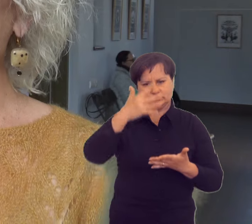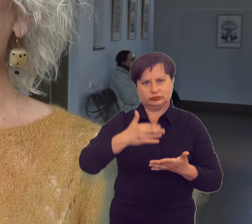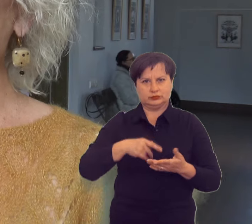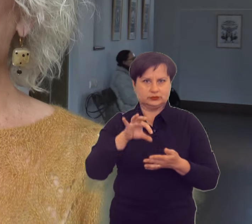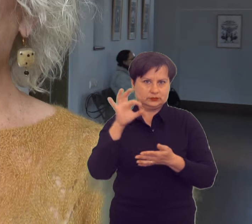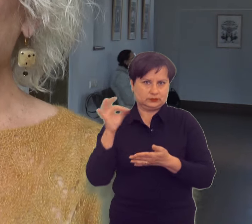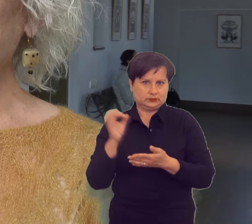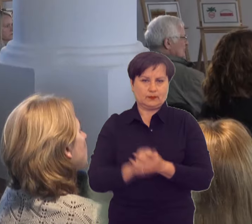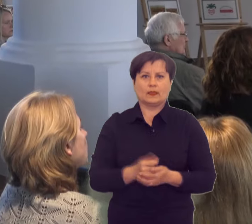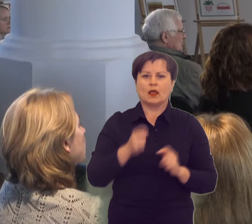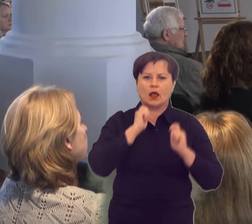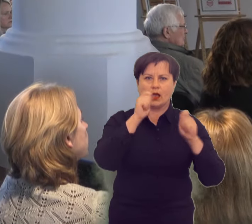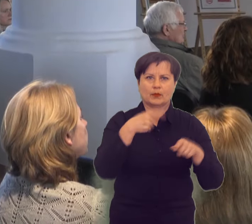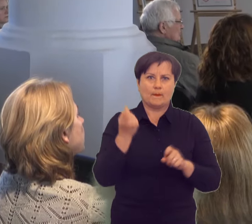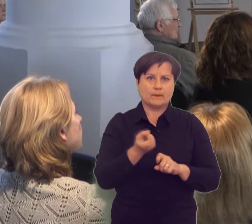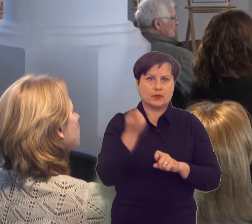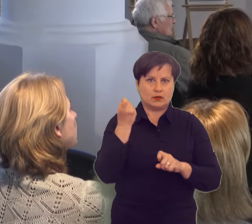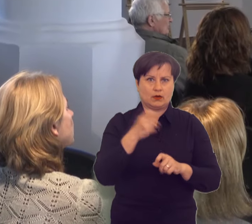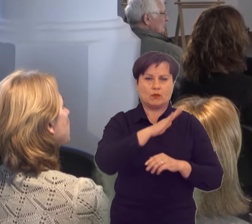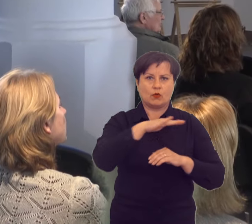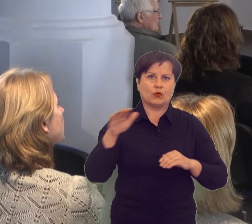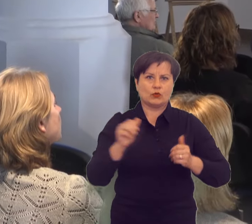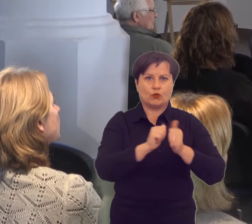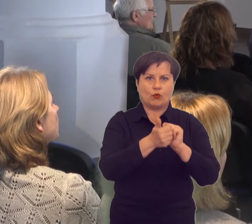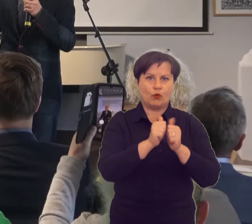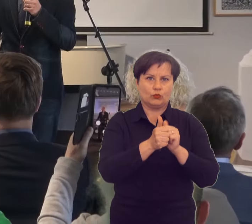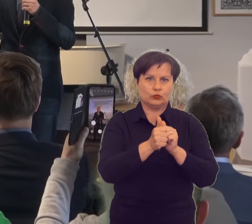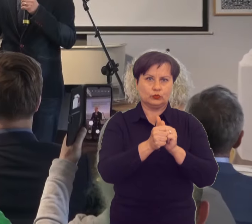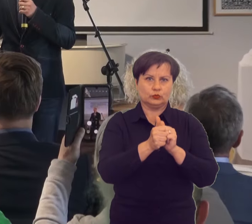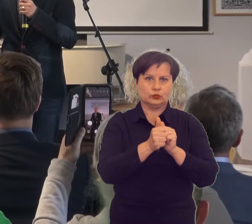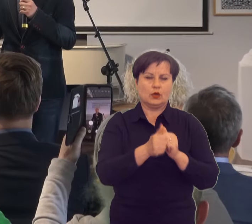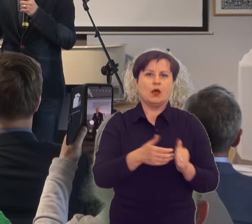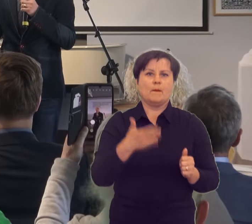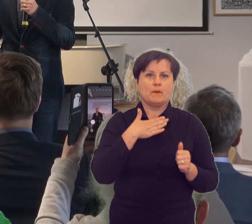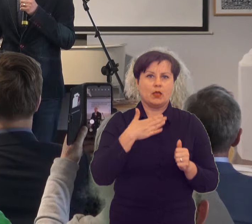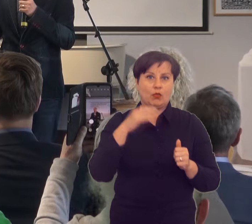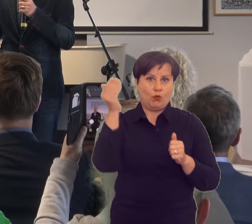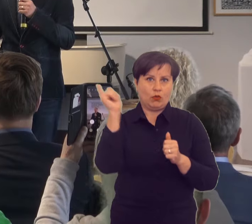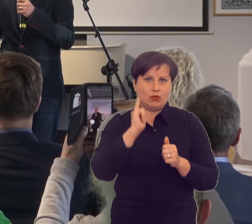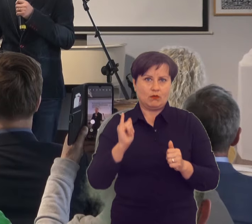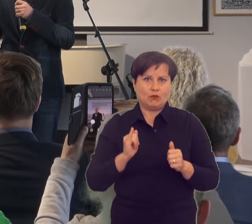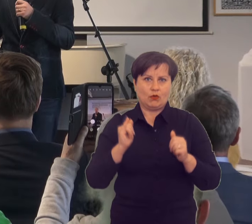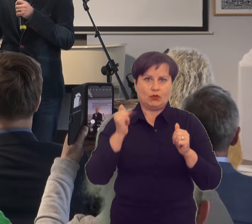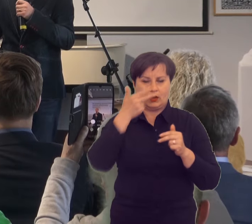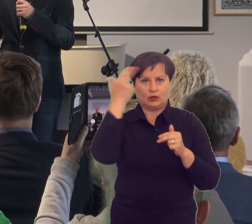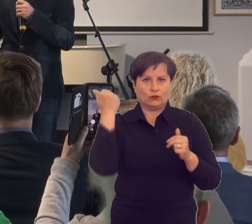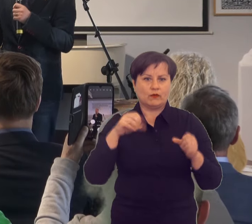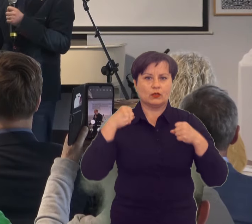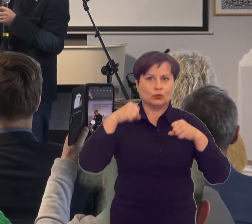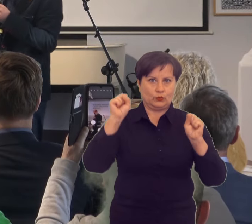mes galėtume pasirinkti. Apdovanoti 1 kartą rengto mokinių konkurso mano įmonė